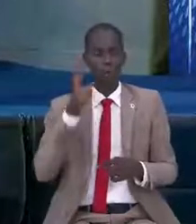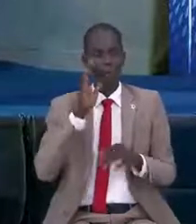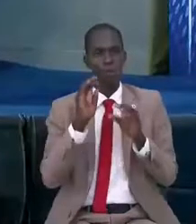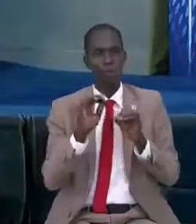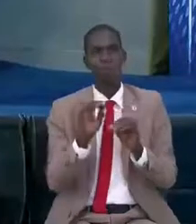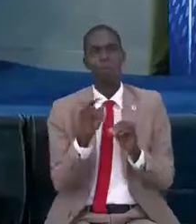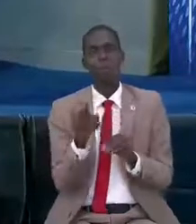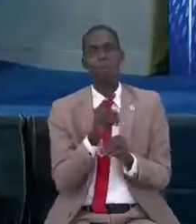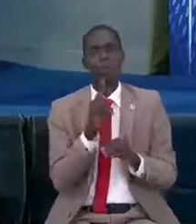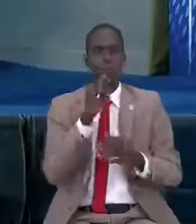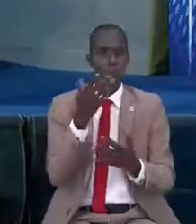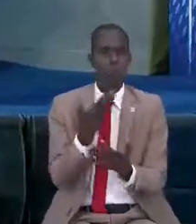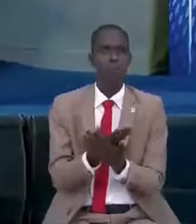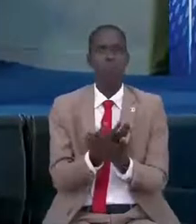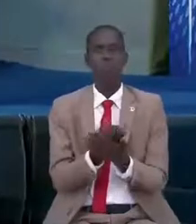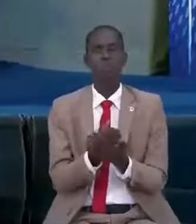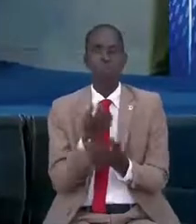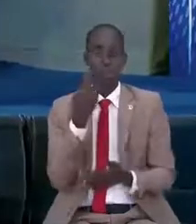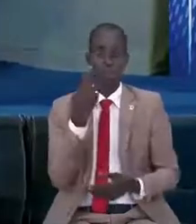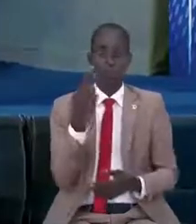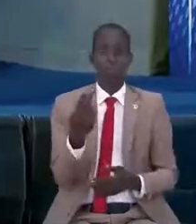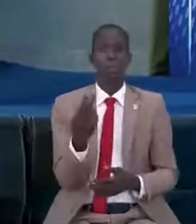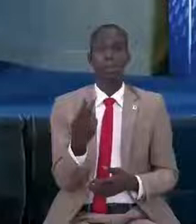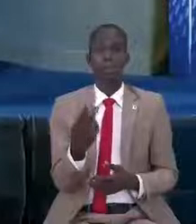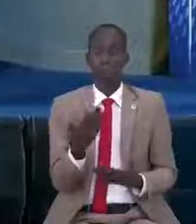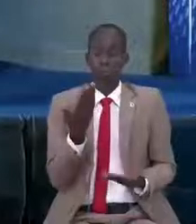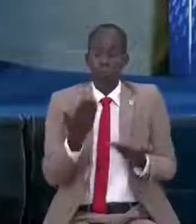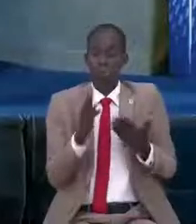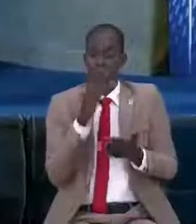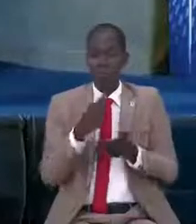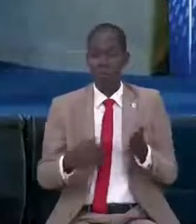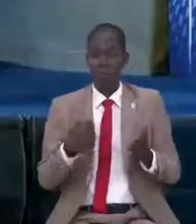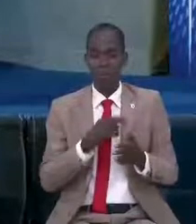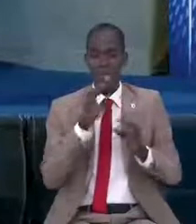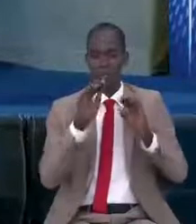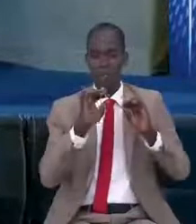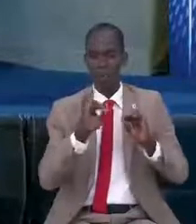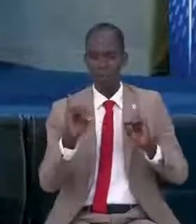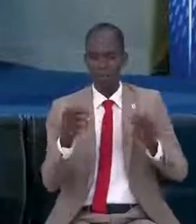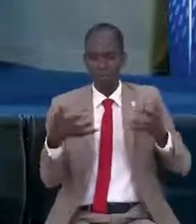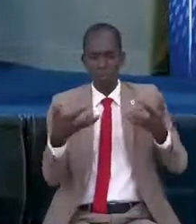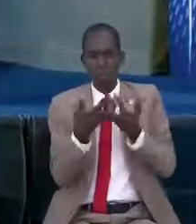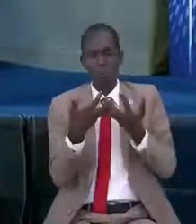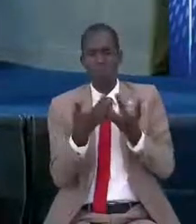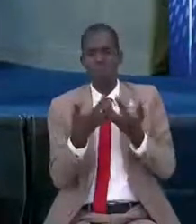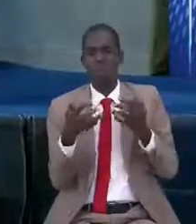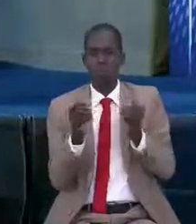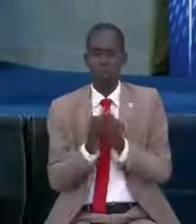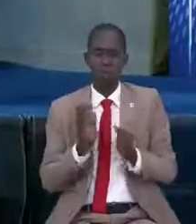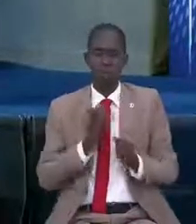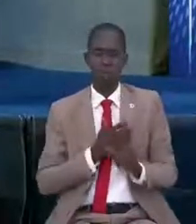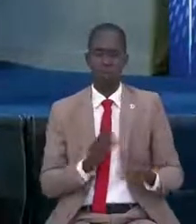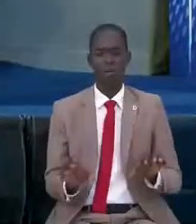enseigner. Oui, regardez. Regardez notre vie. Si ce que nous vous